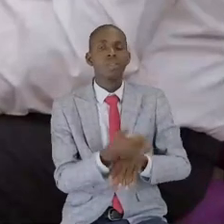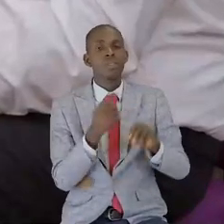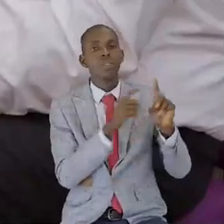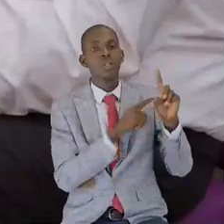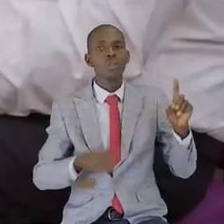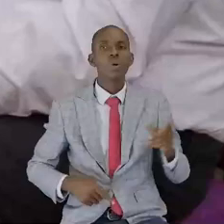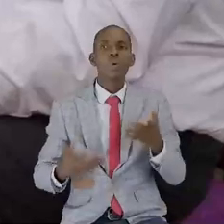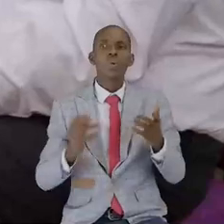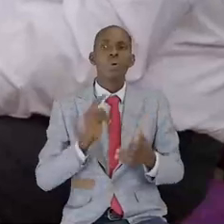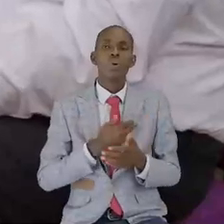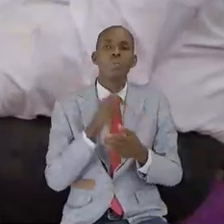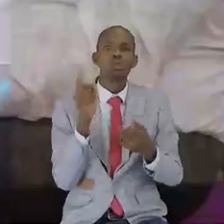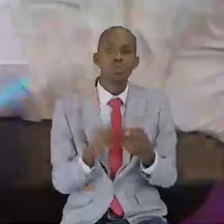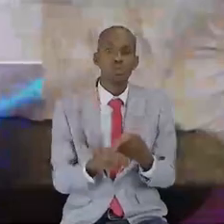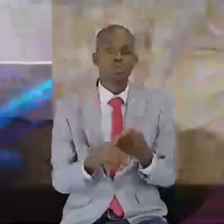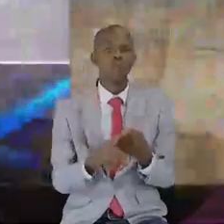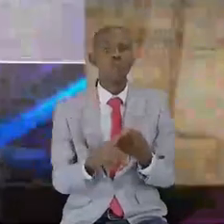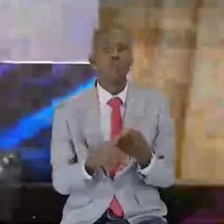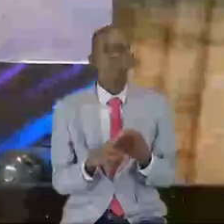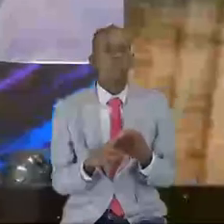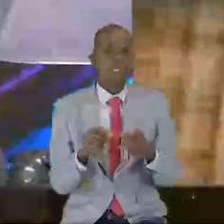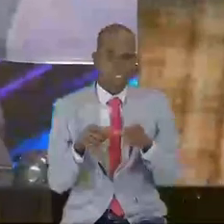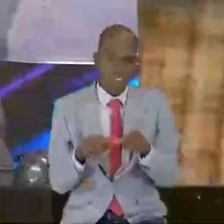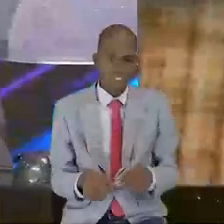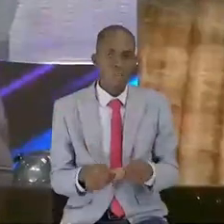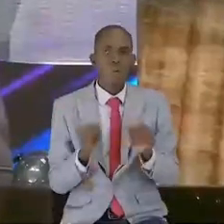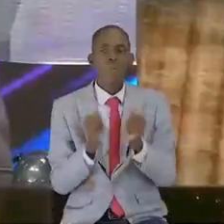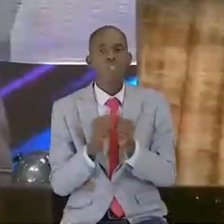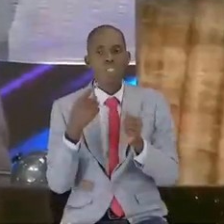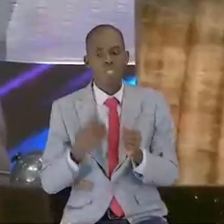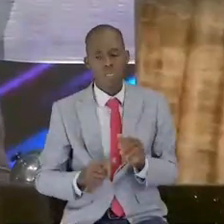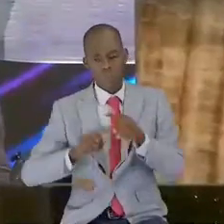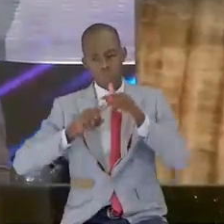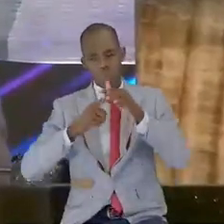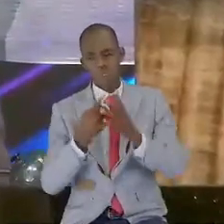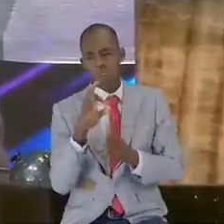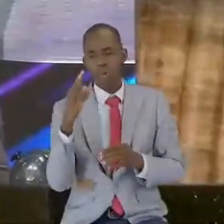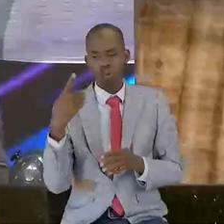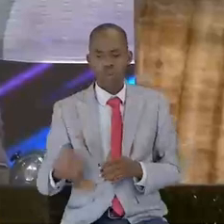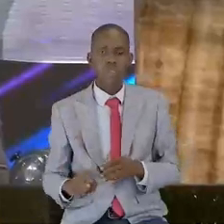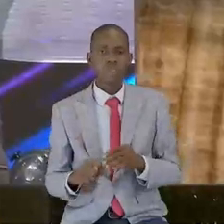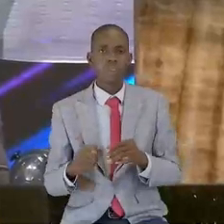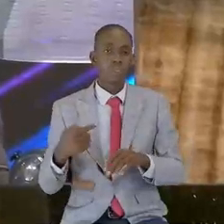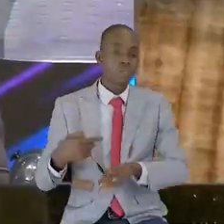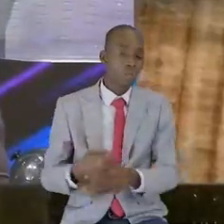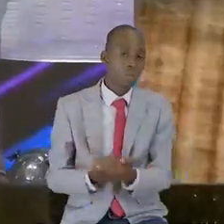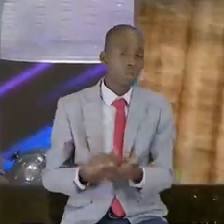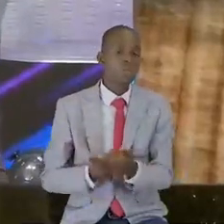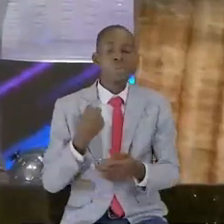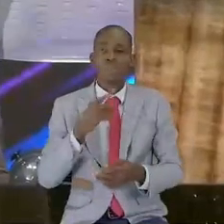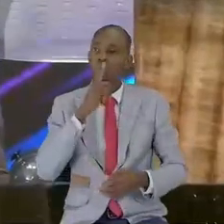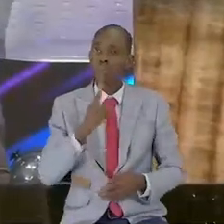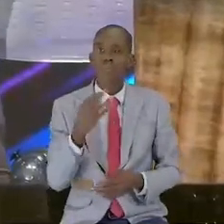Le Seigneur veut que nous restons sur le fondement de l'évangile, avec la réalité de